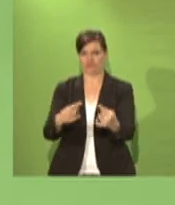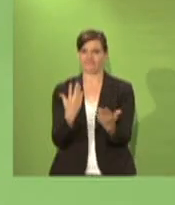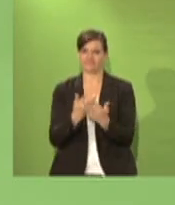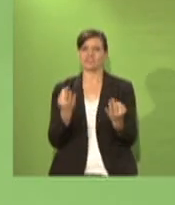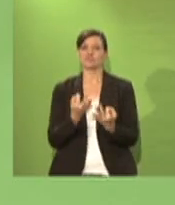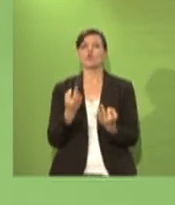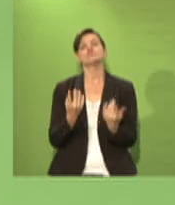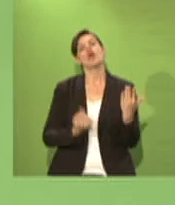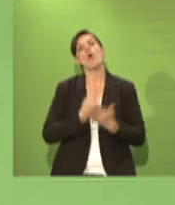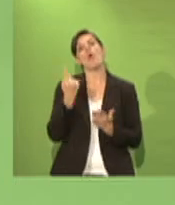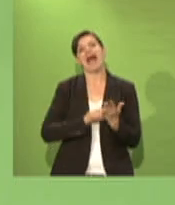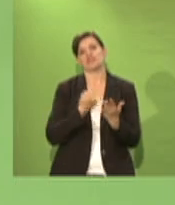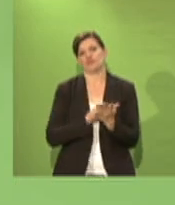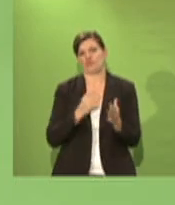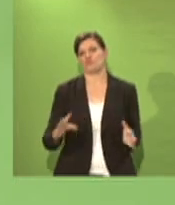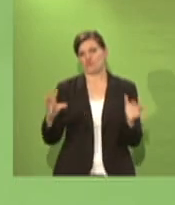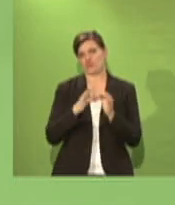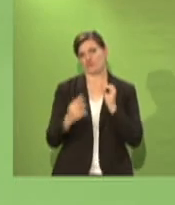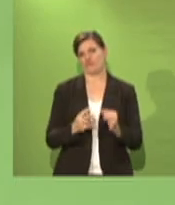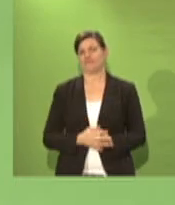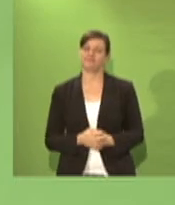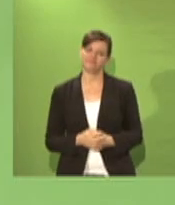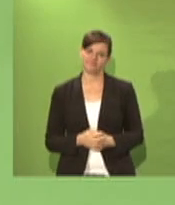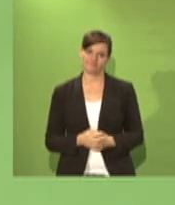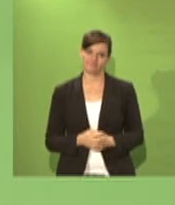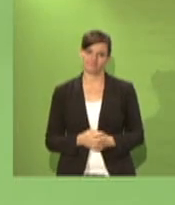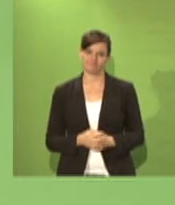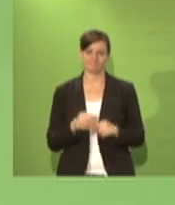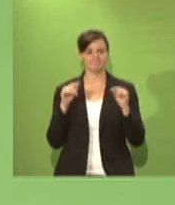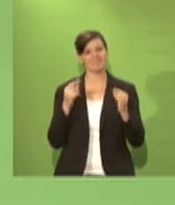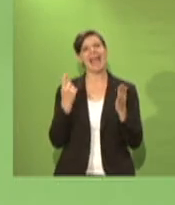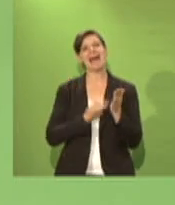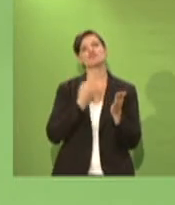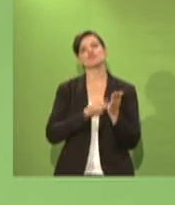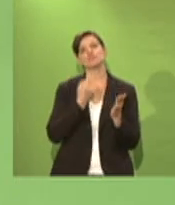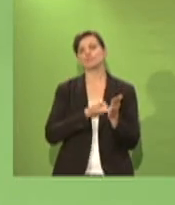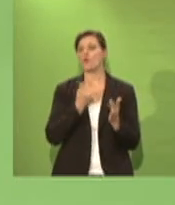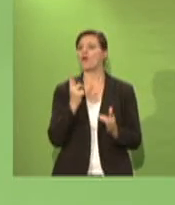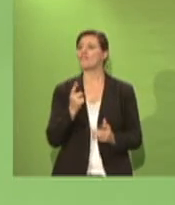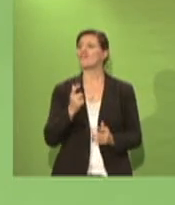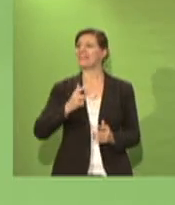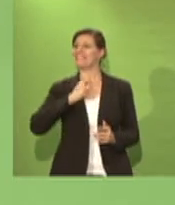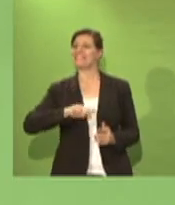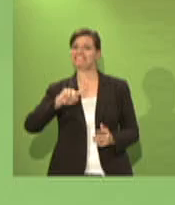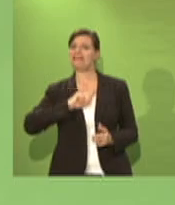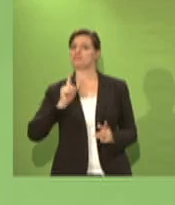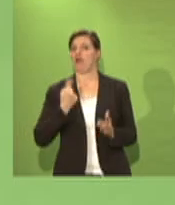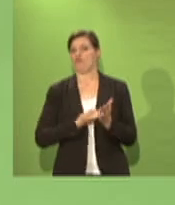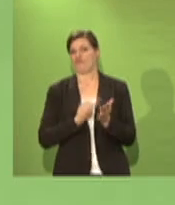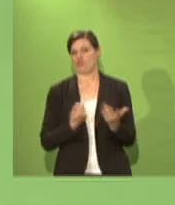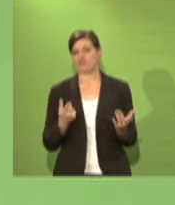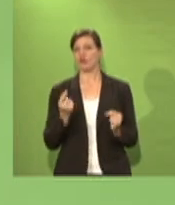tun. Da wirken wir konkret. Das ist aber auch ein Anspruch, den wir uns selbst gegenüberstellen müssen, den wir auch